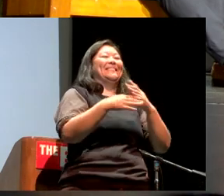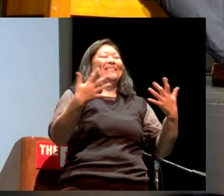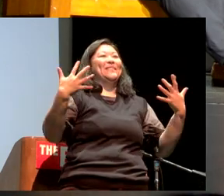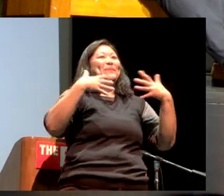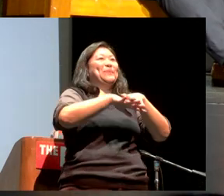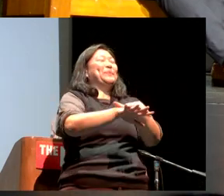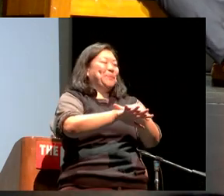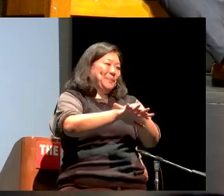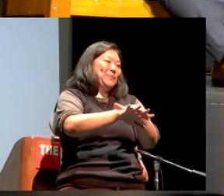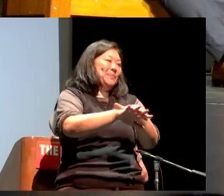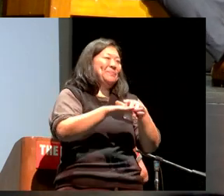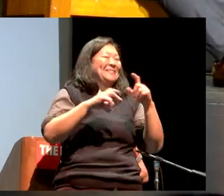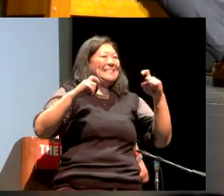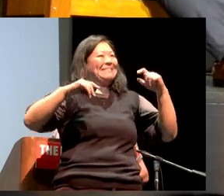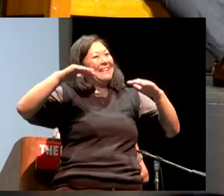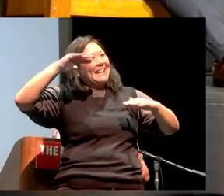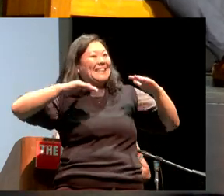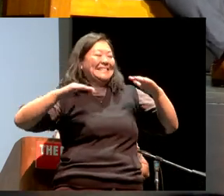Oh, okay.